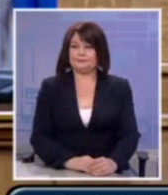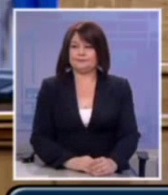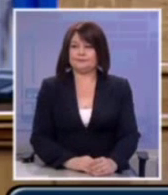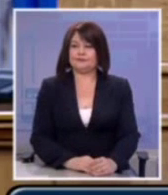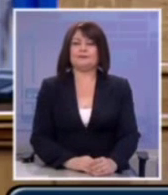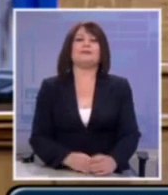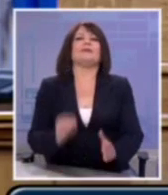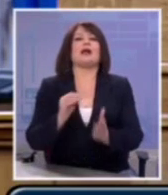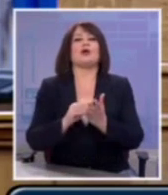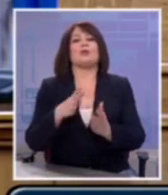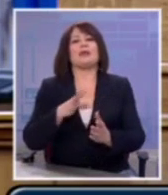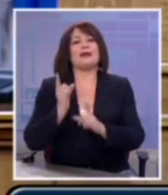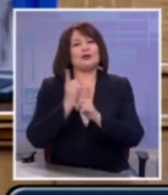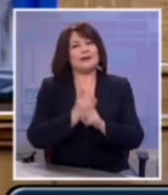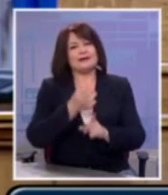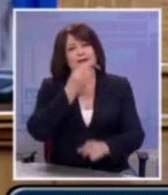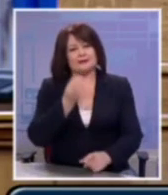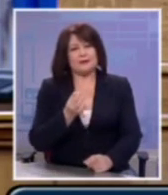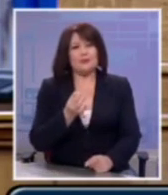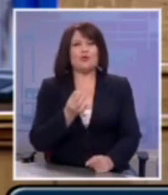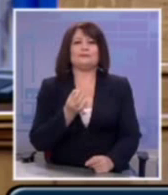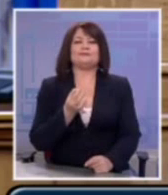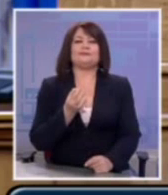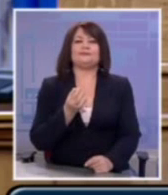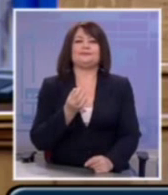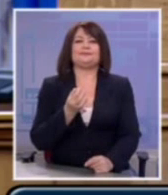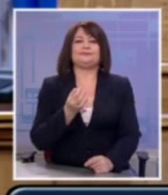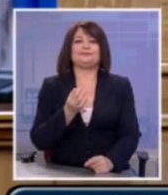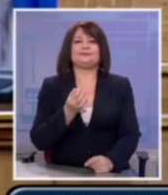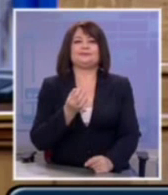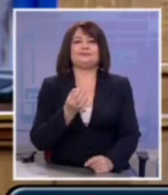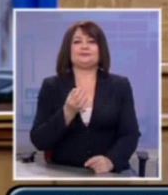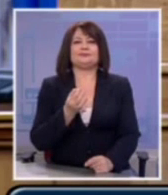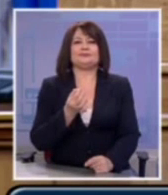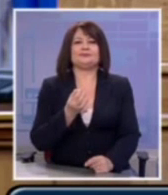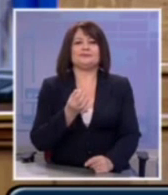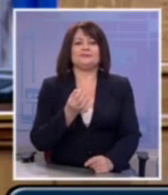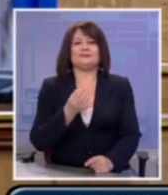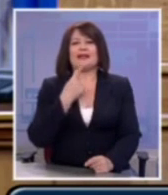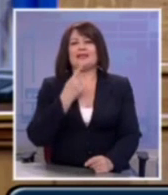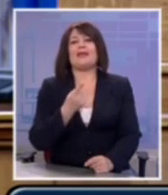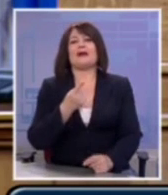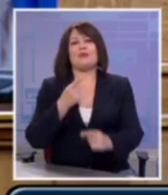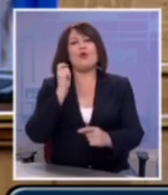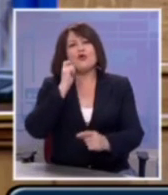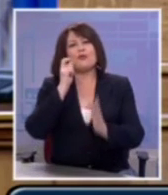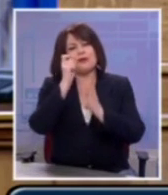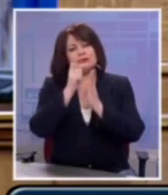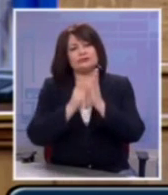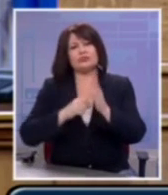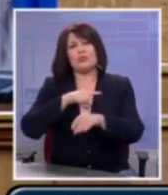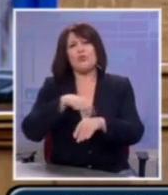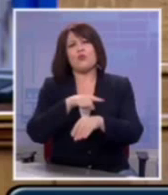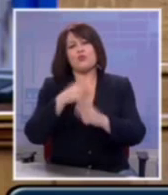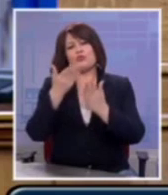Επίσης θέλω να κάνω ιδιαίτερη μνήμα, χωρίς όμως να κάνω ξεχωριστές προσφωνήσεις γιατί θα καταναλώσουμε